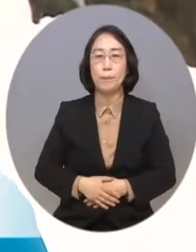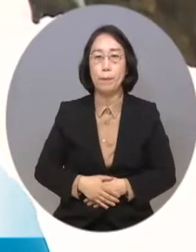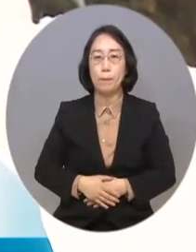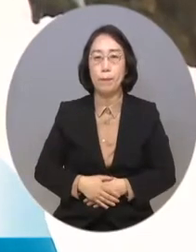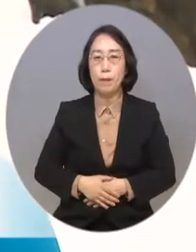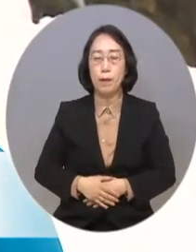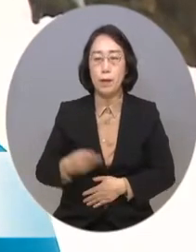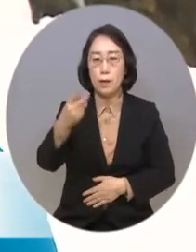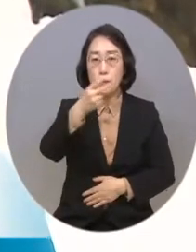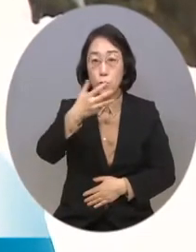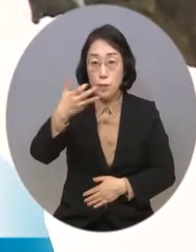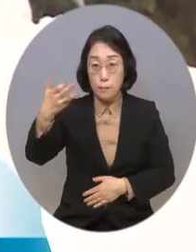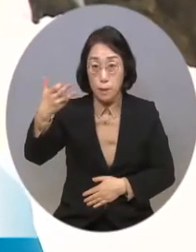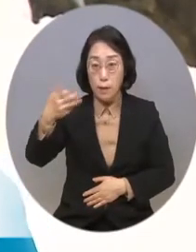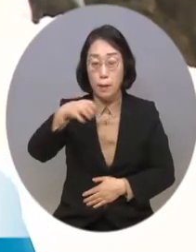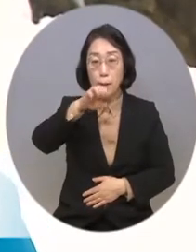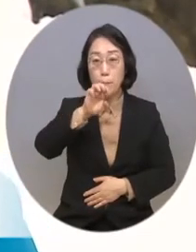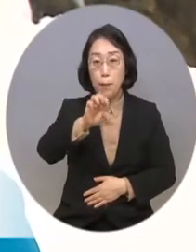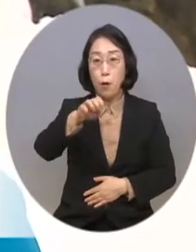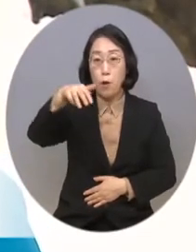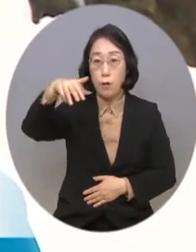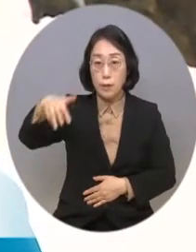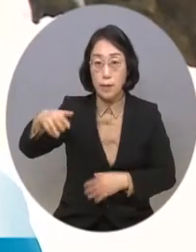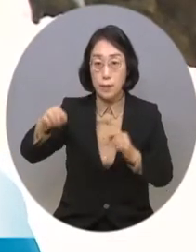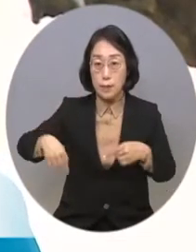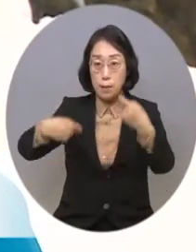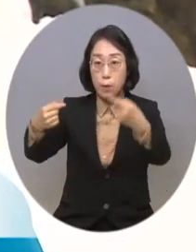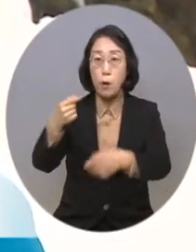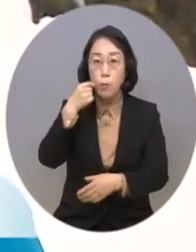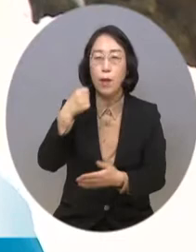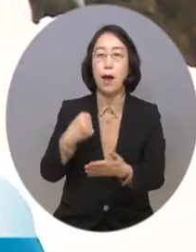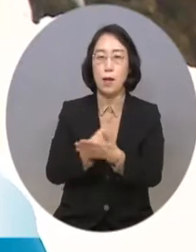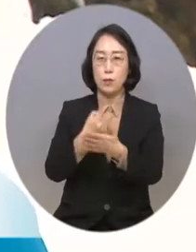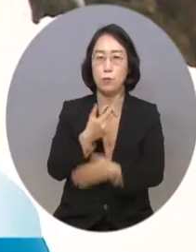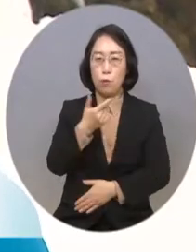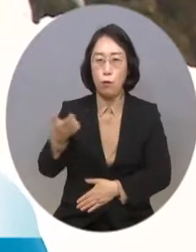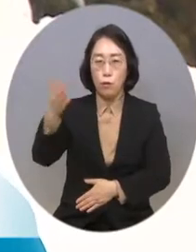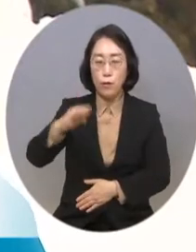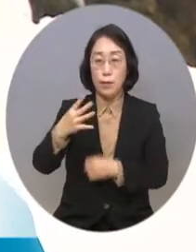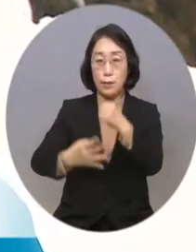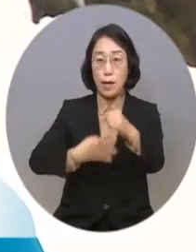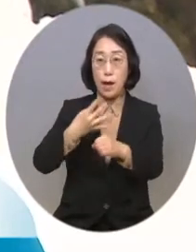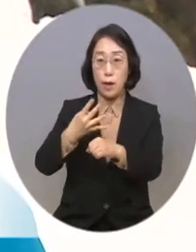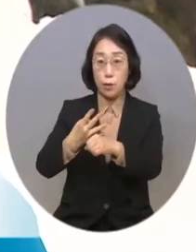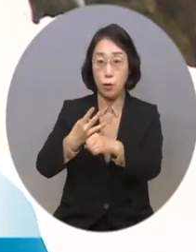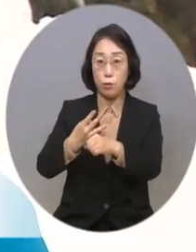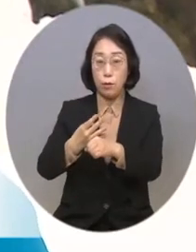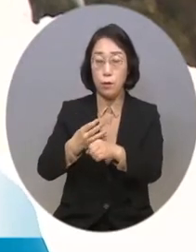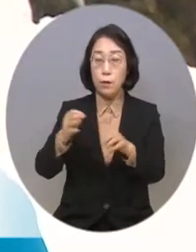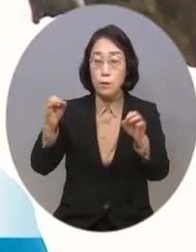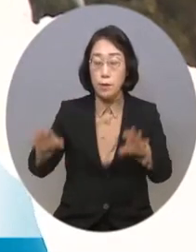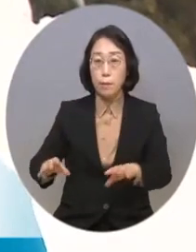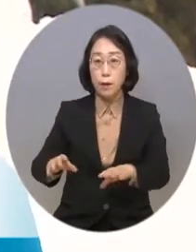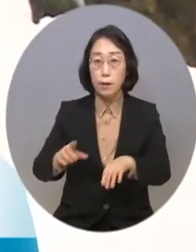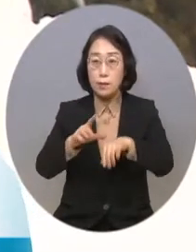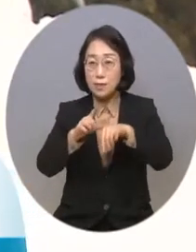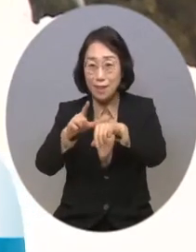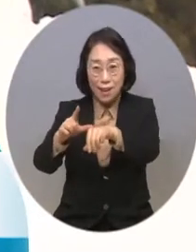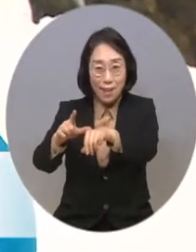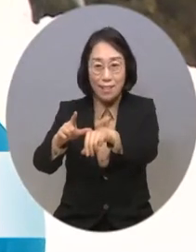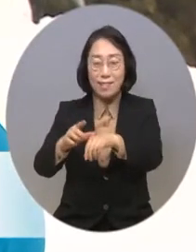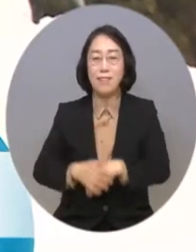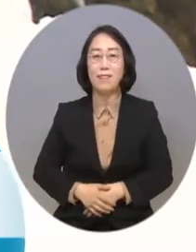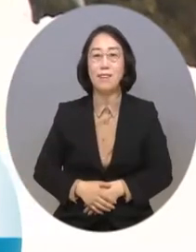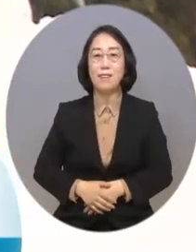지난 2018년도 평창에 참가하지 못해가지고 매우 아쉬웠는데 그 이후로 4년이 그래도 빠르게 지나간 것 같아가지고